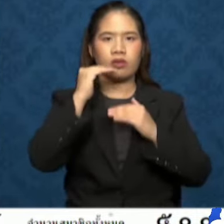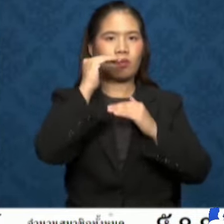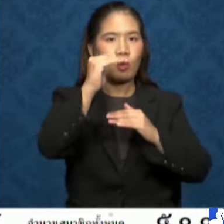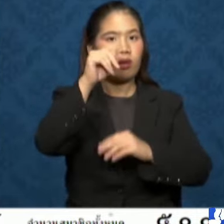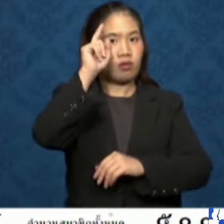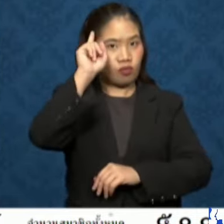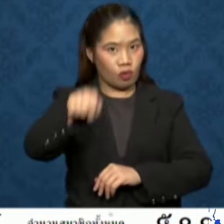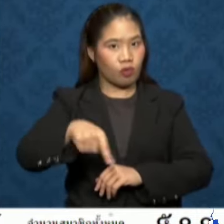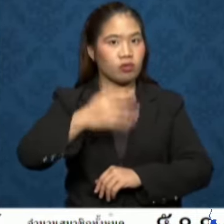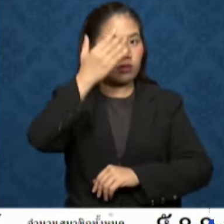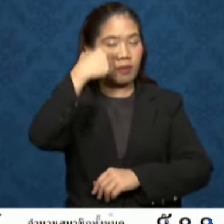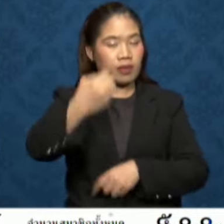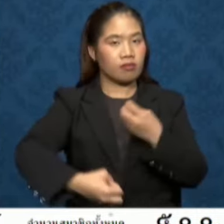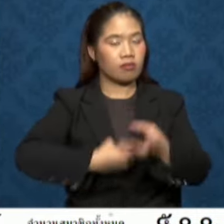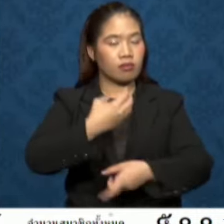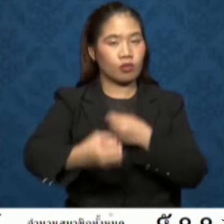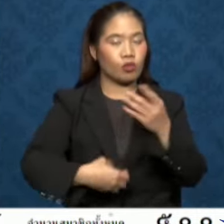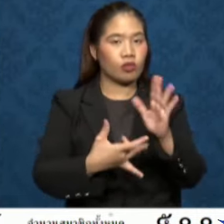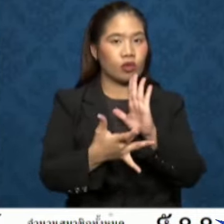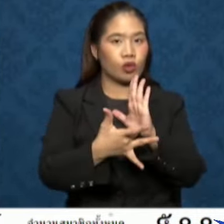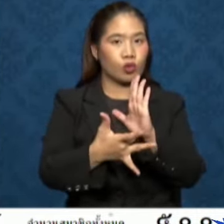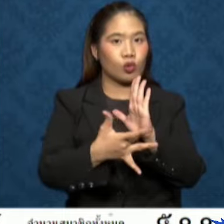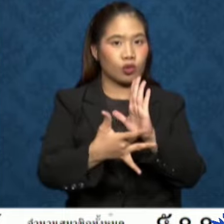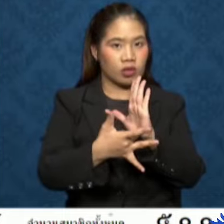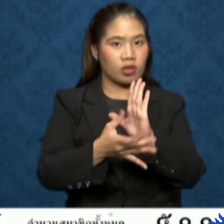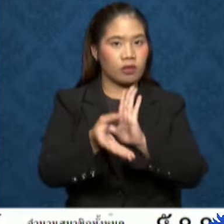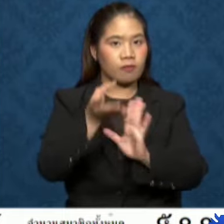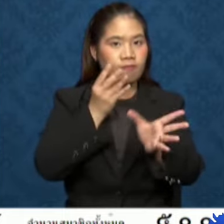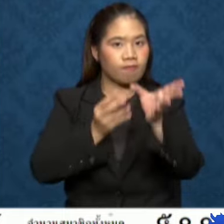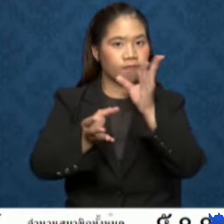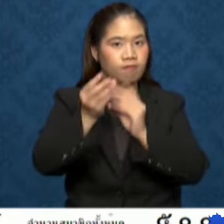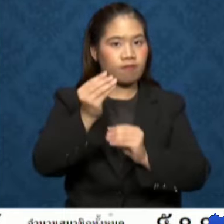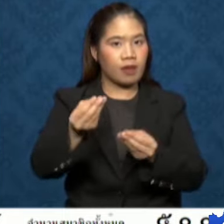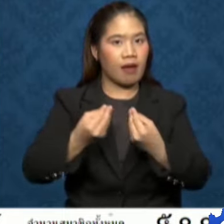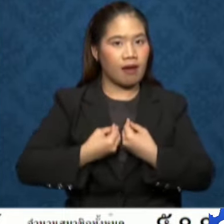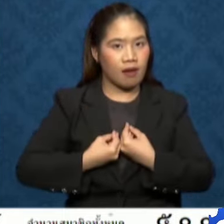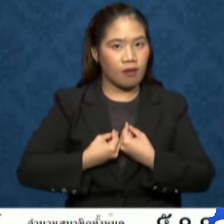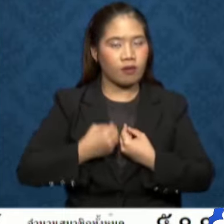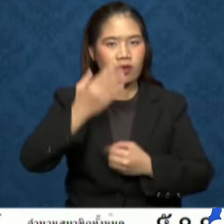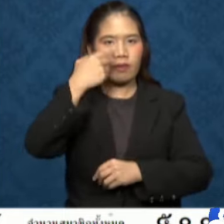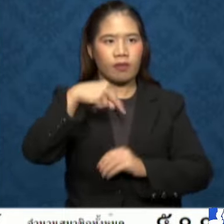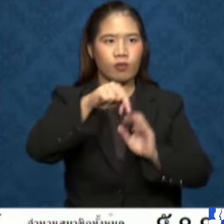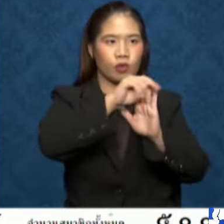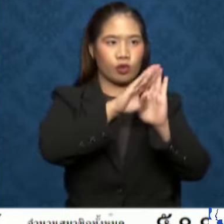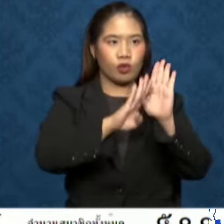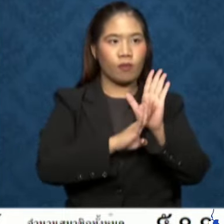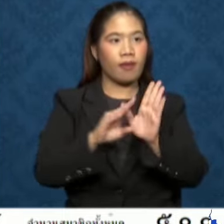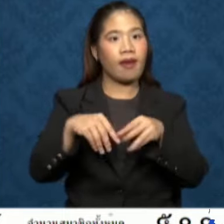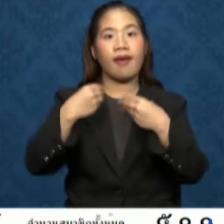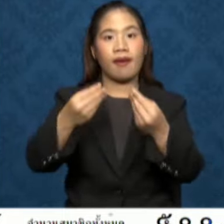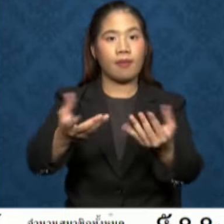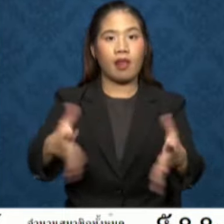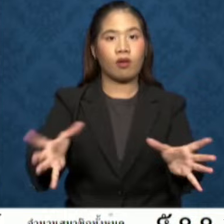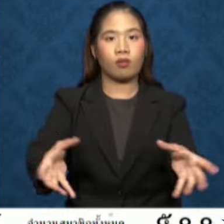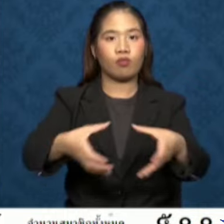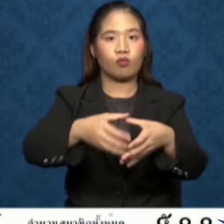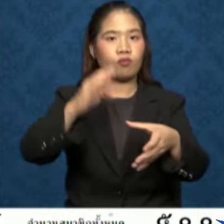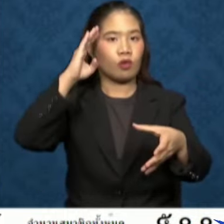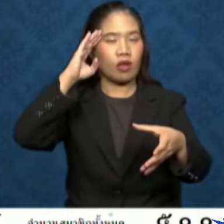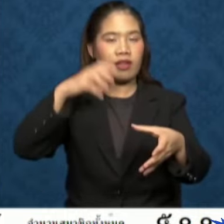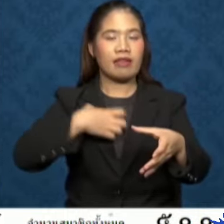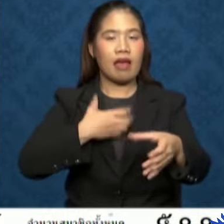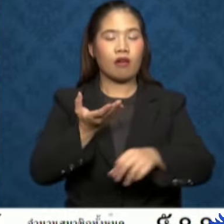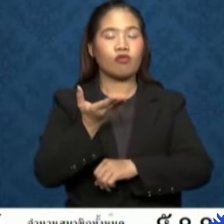ทอดเทคโนโลยีให้กับเราด้วยอันนี้ผมมอบนโยบายไปกับทุกเหล่าทัพว่าปีนี้ขอให้ดำเนิน